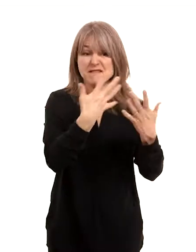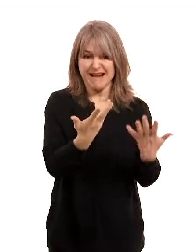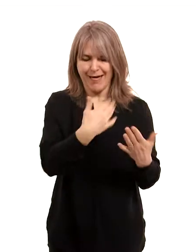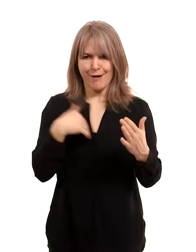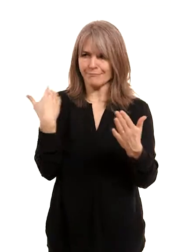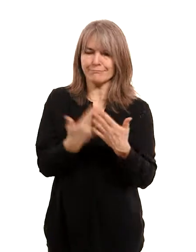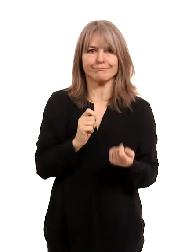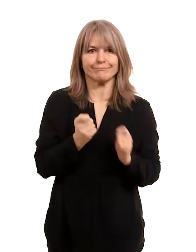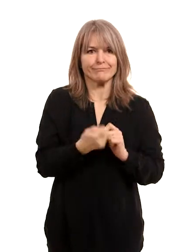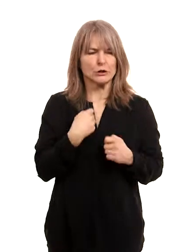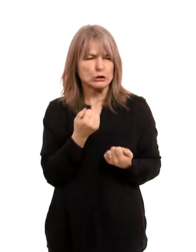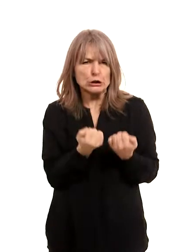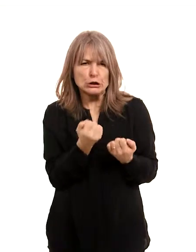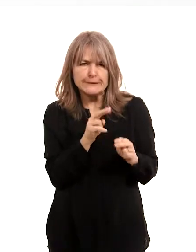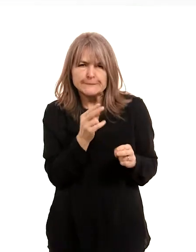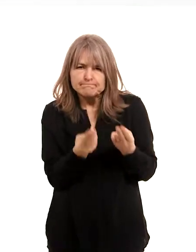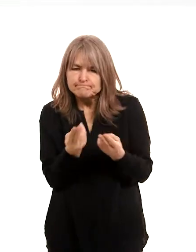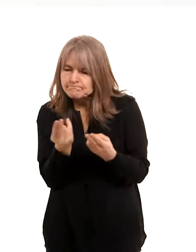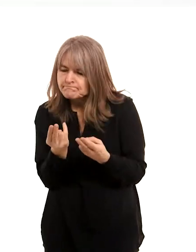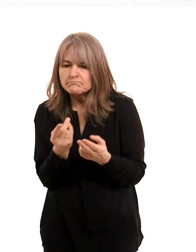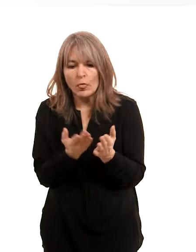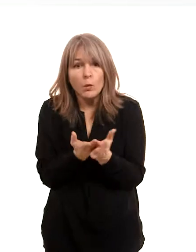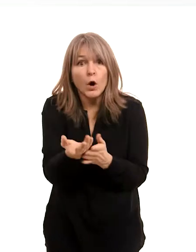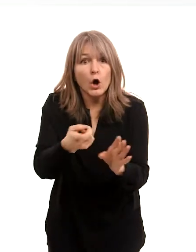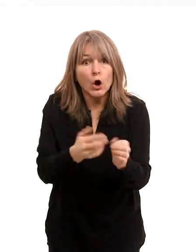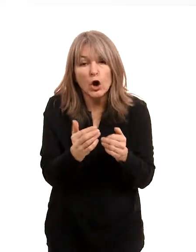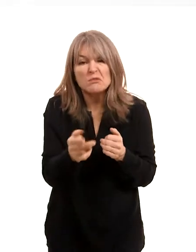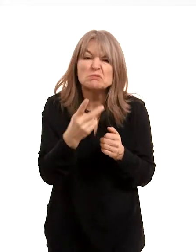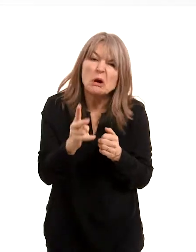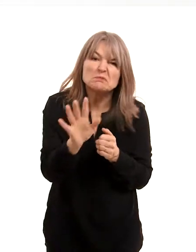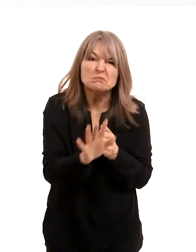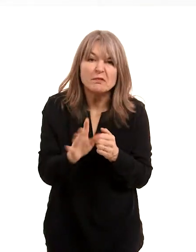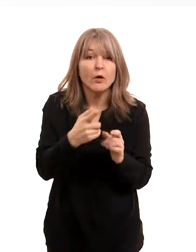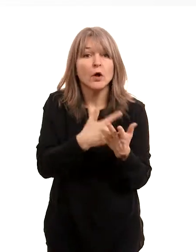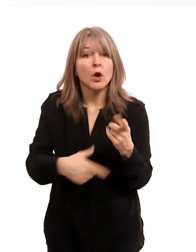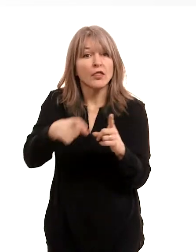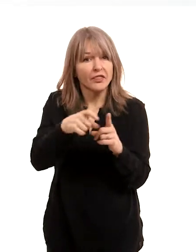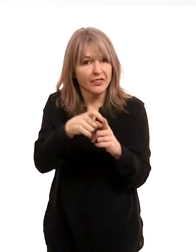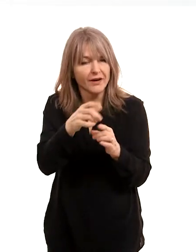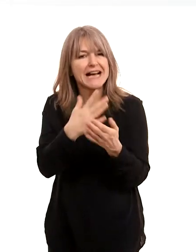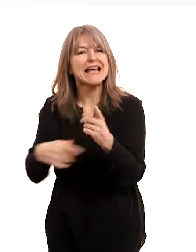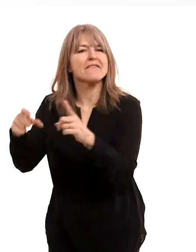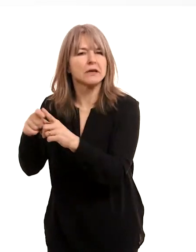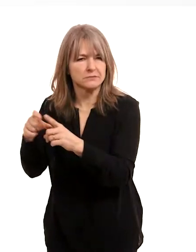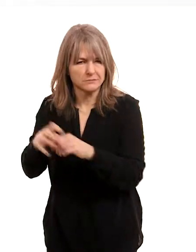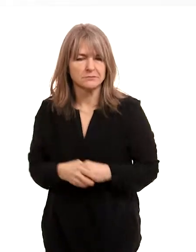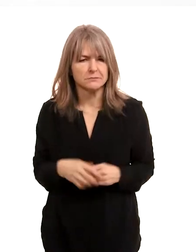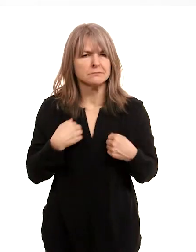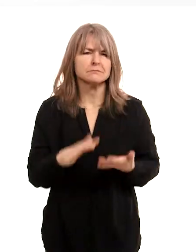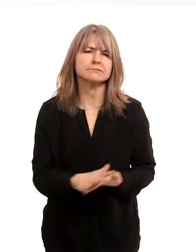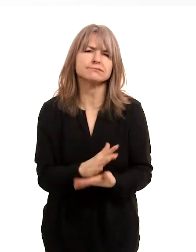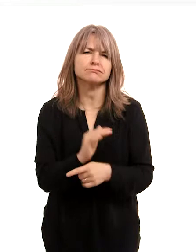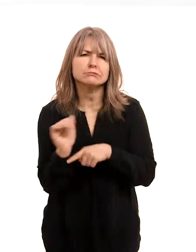yn ystod y blwyddyn ar gyfer y Eisteddfod yr Urdd. Dwi'n mwynhau dysgu, oherwydd dwi'n cael lot o bleser gweld y plant yn